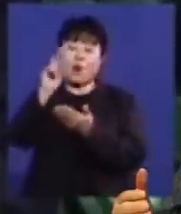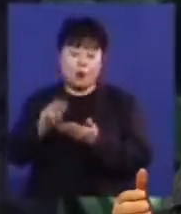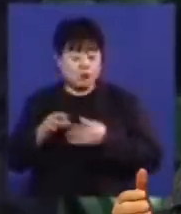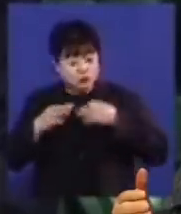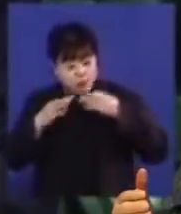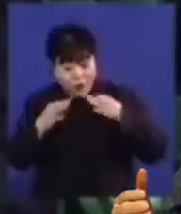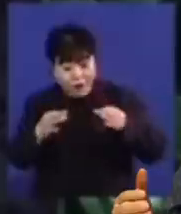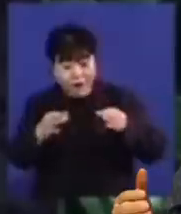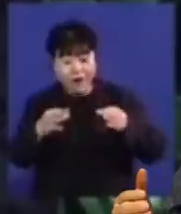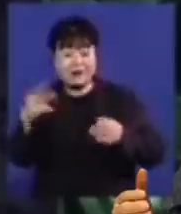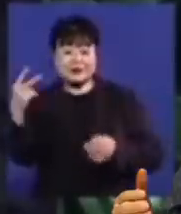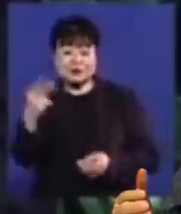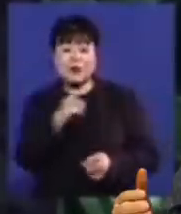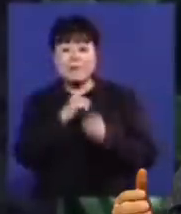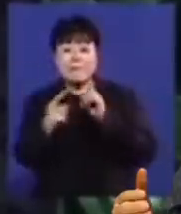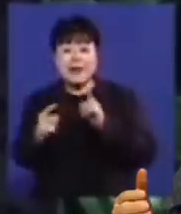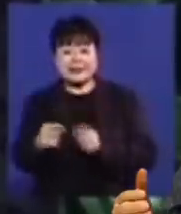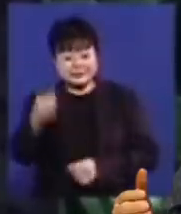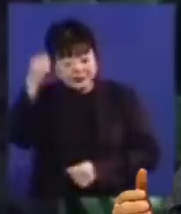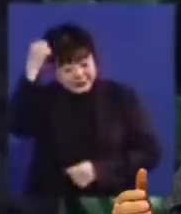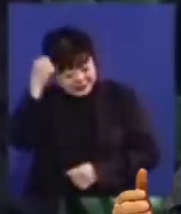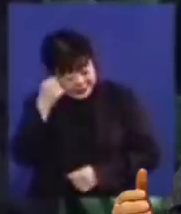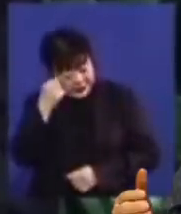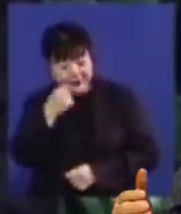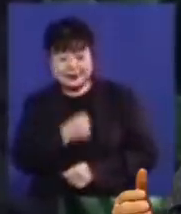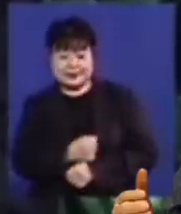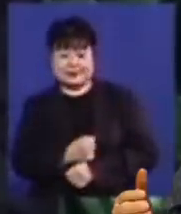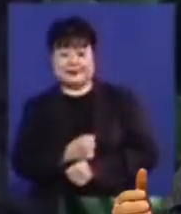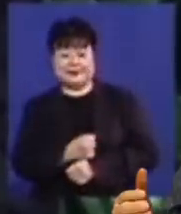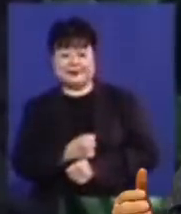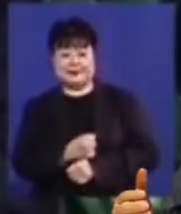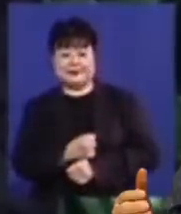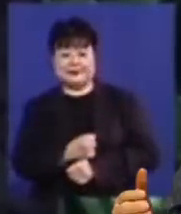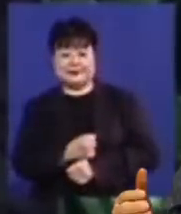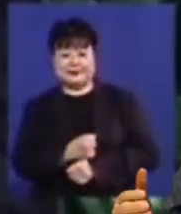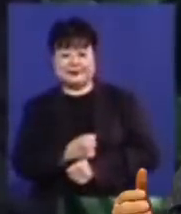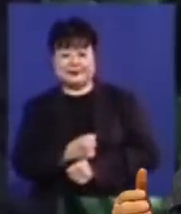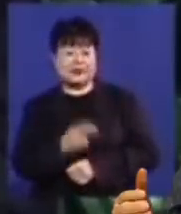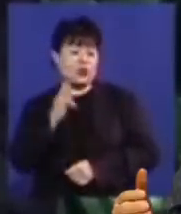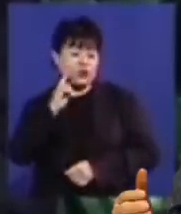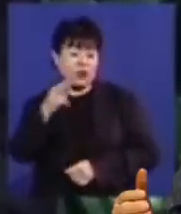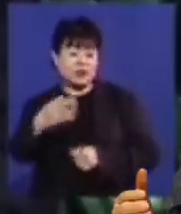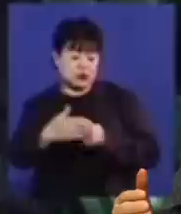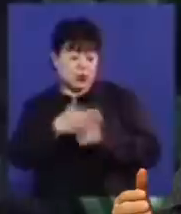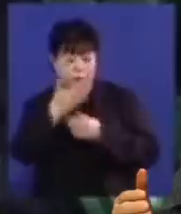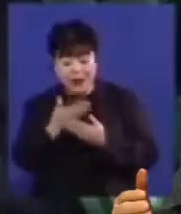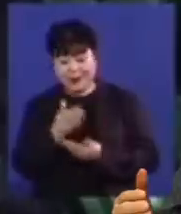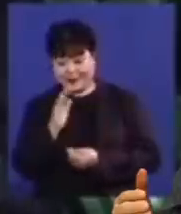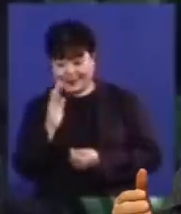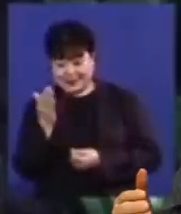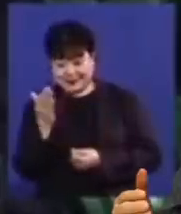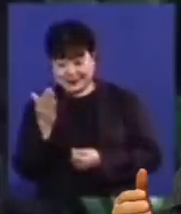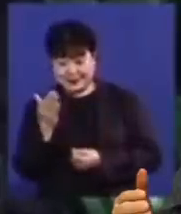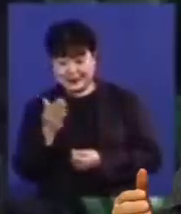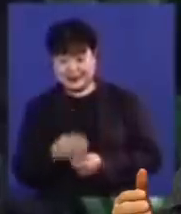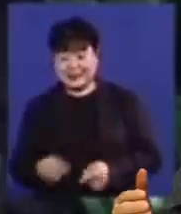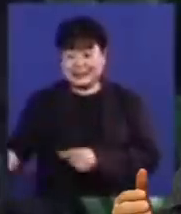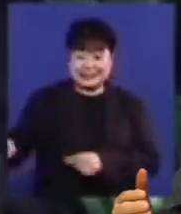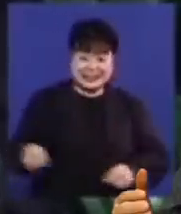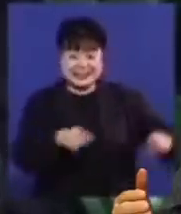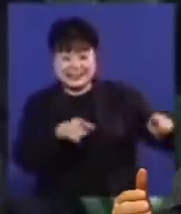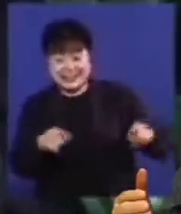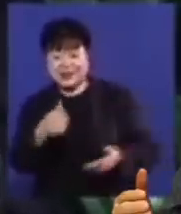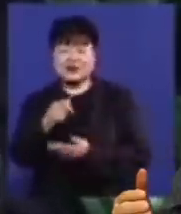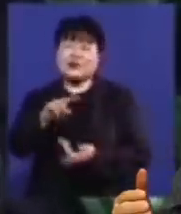그리고 말씀을 묵상한다. 그 굉장한 도움이 되는 것입니다. 제가 스키 탈 때도